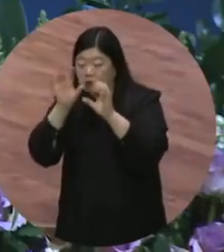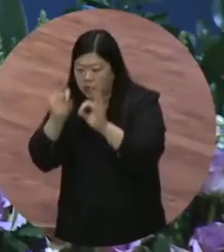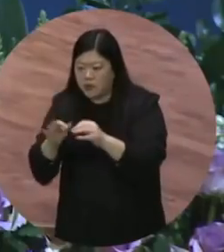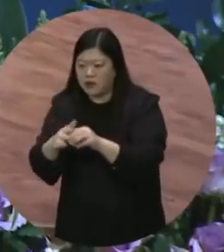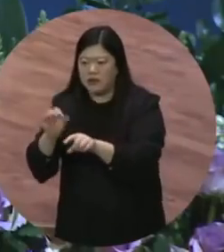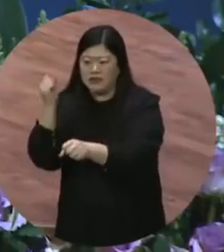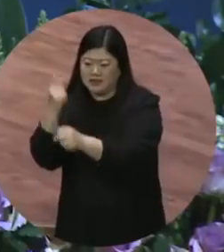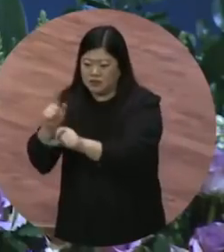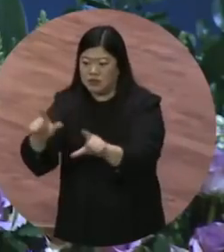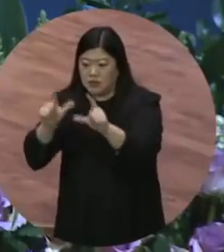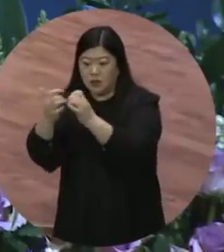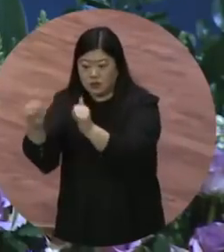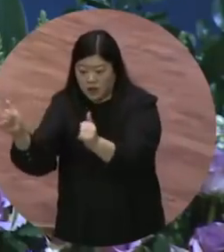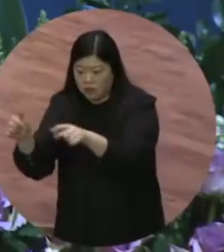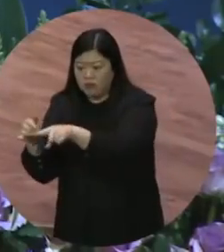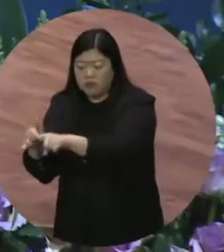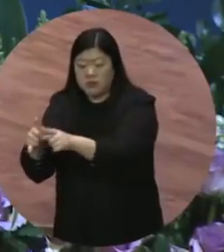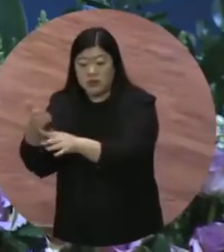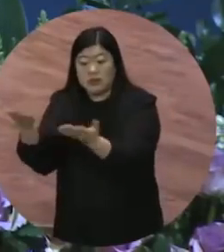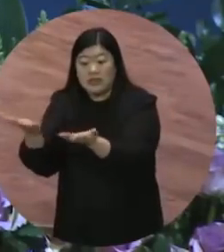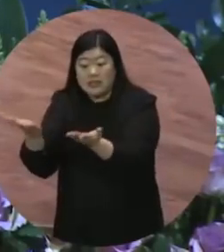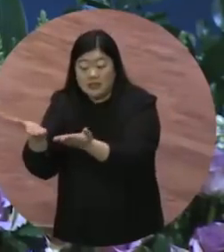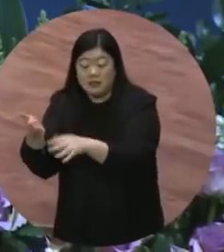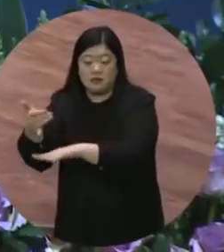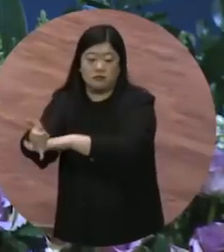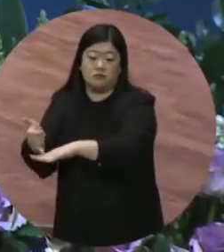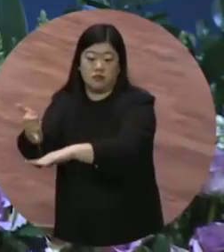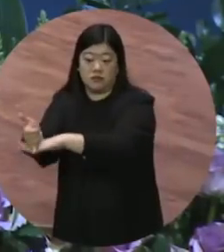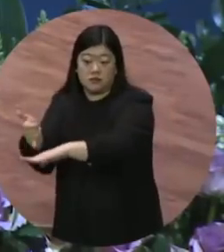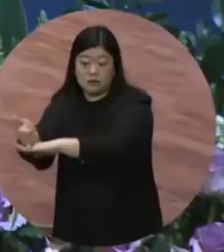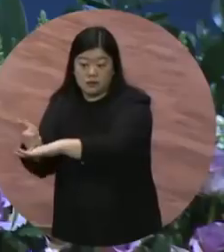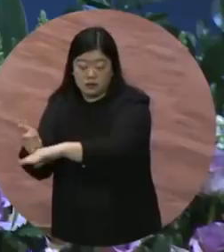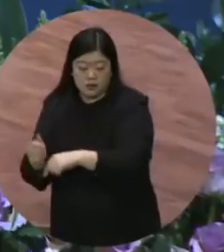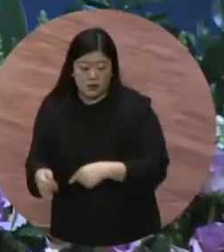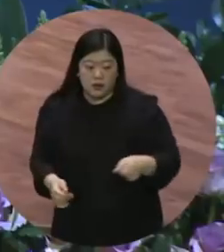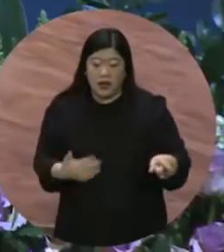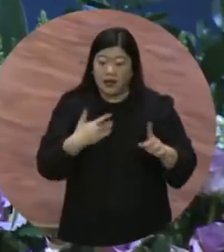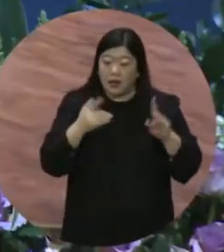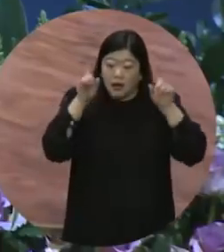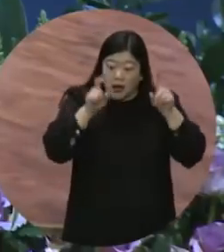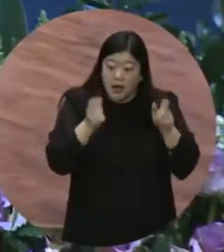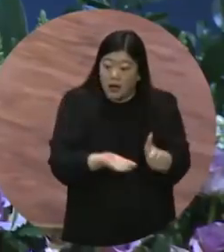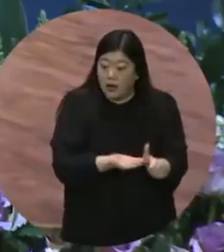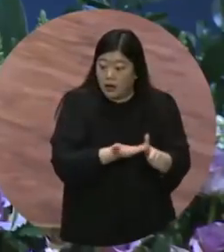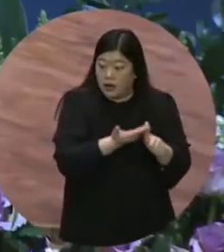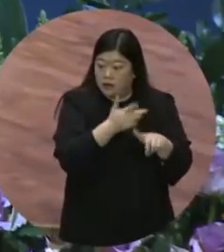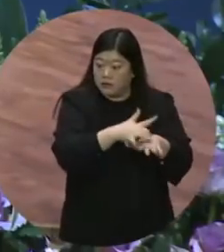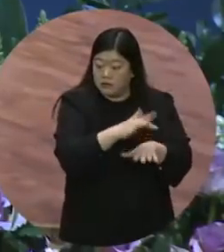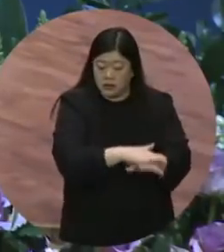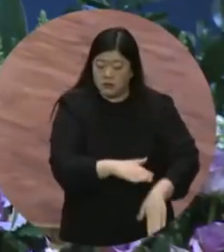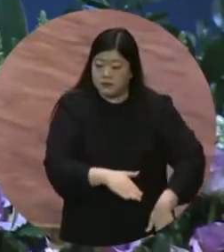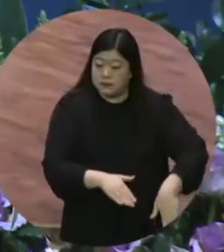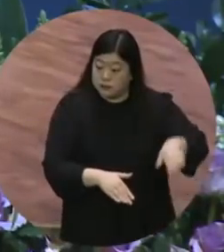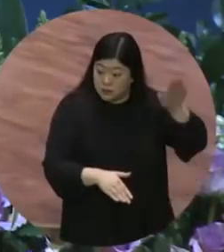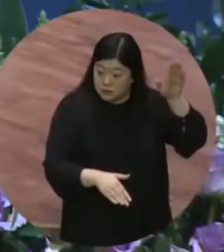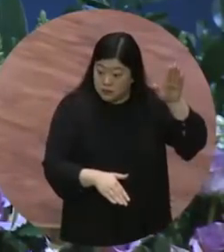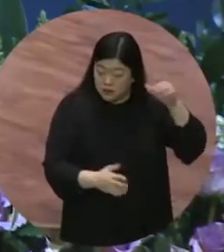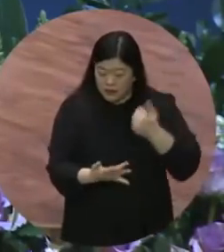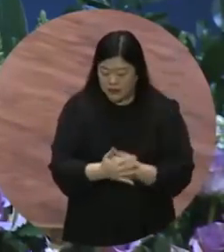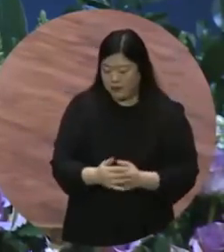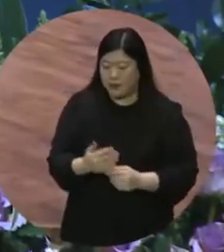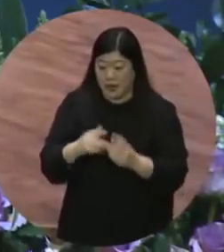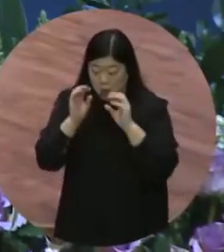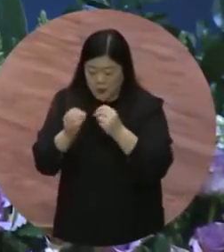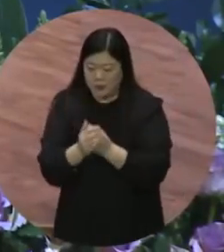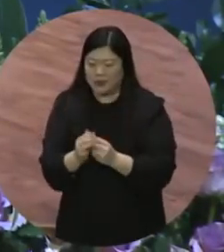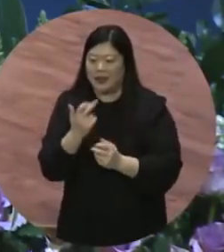것입니다. 목축업하는 사람에게 절대적 필요한 것은 물과 풀인데 물과 풀이 있는 서쪽은 가나안 원주민들이